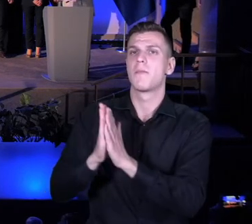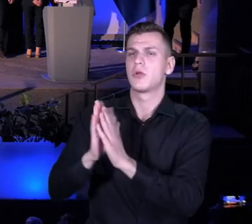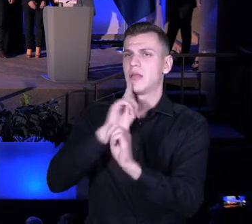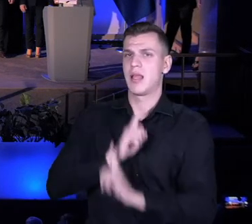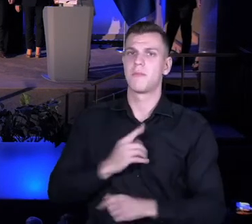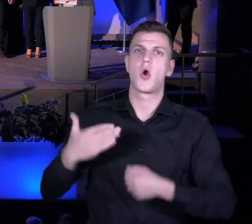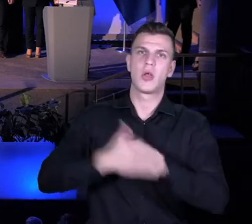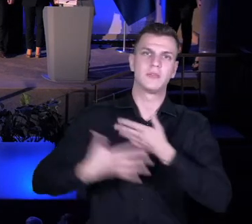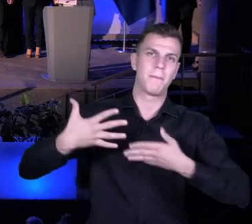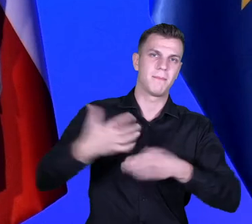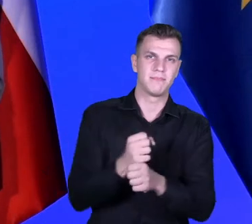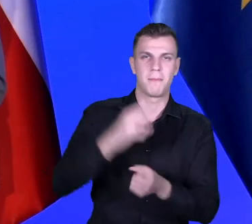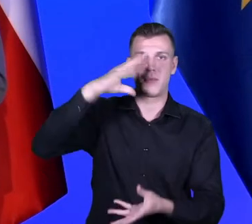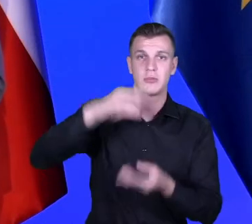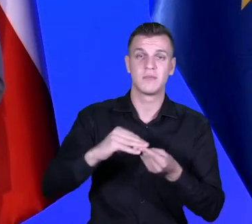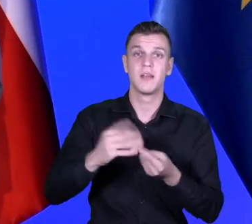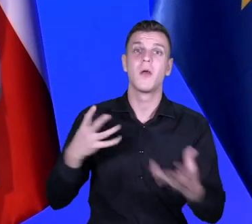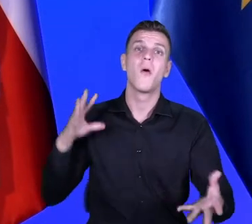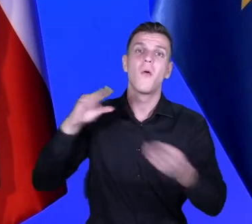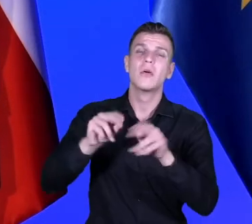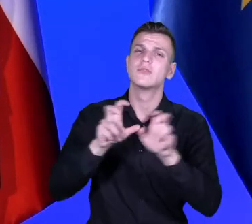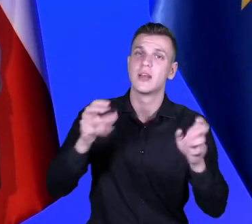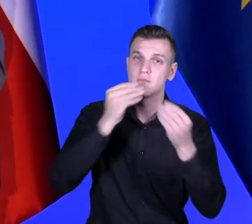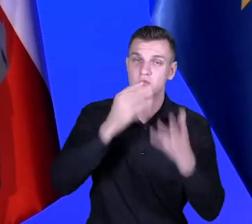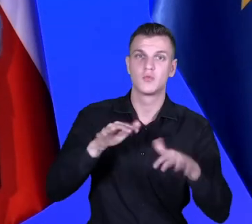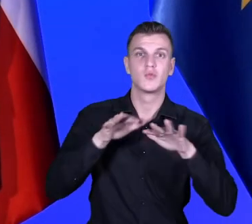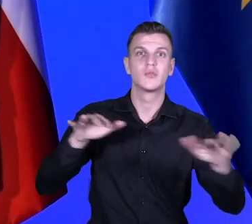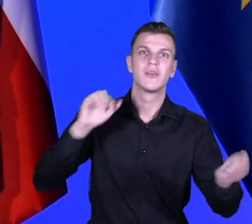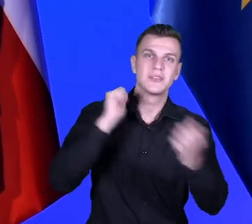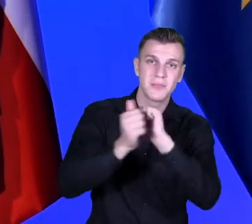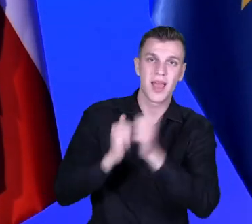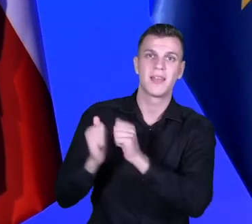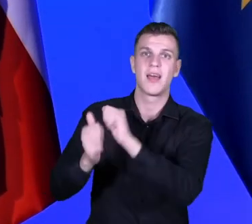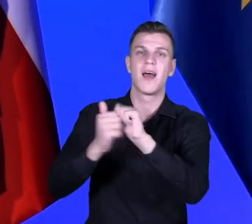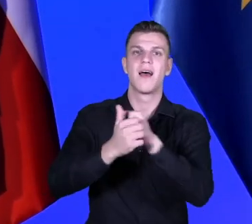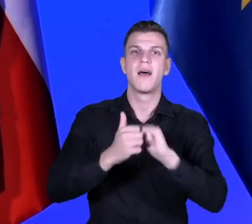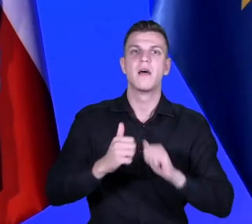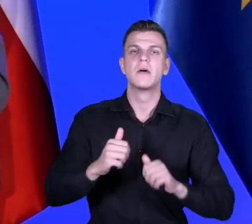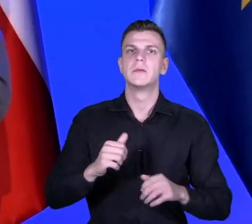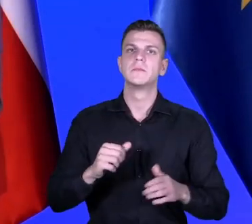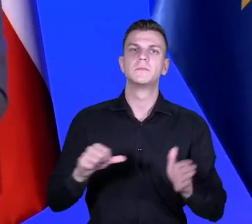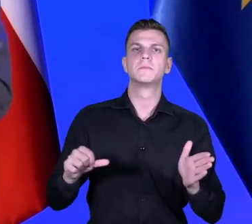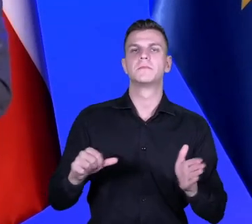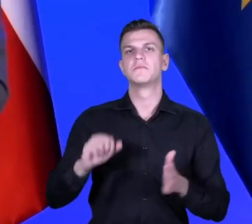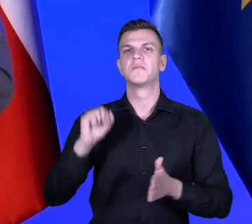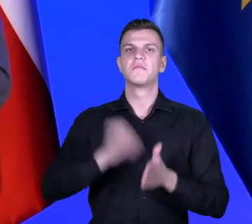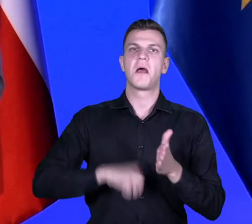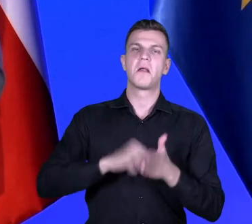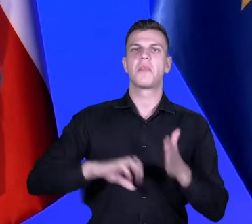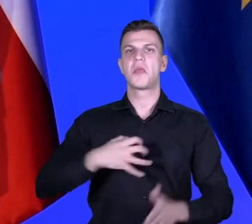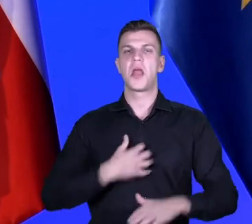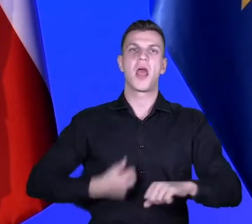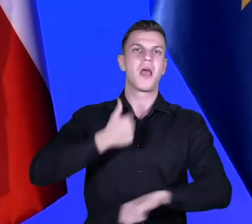był cudowny czas dla nas. Naprawdę się zmieniliśmy. Opadły te wszystkie pudry z nas, sztywnych dyrektorów. Rozwinęliśmy